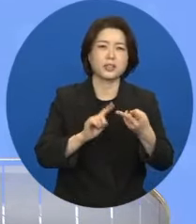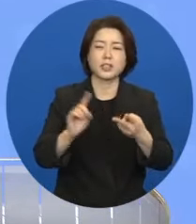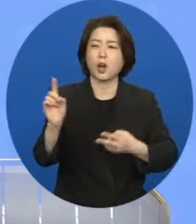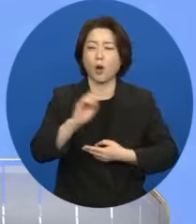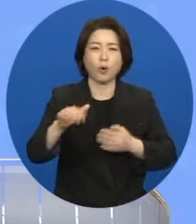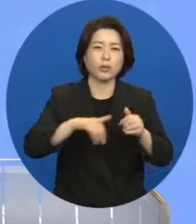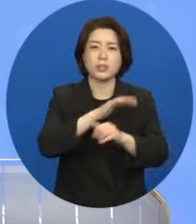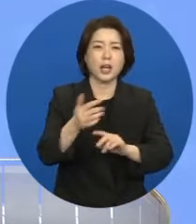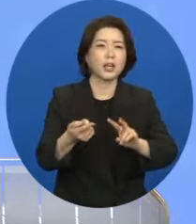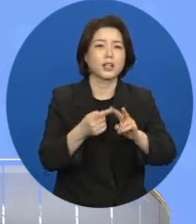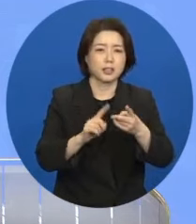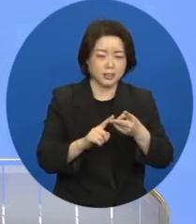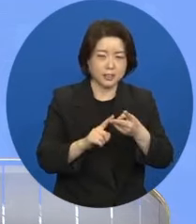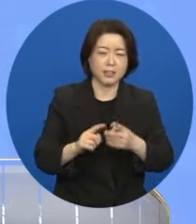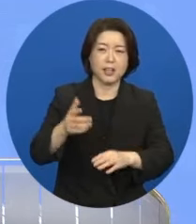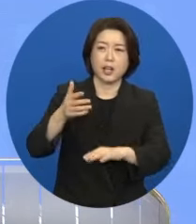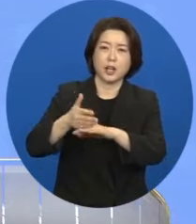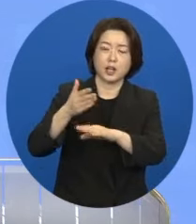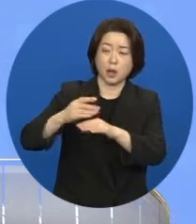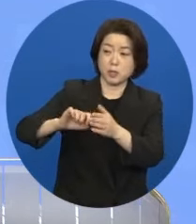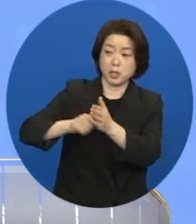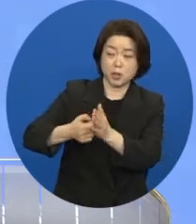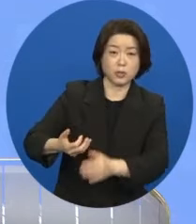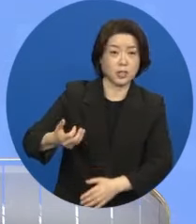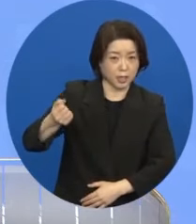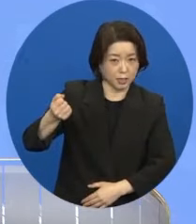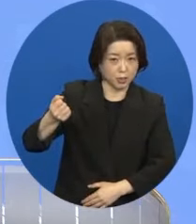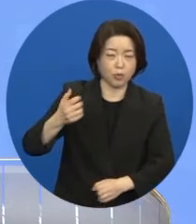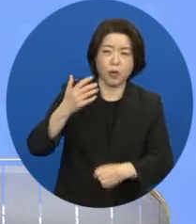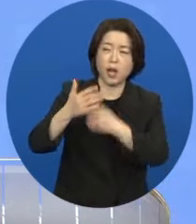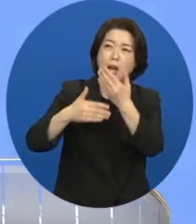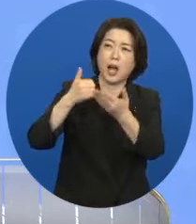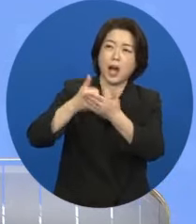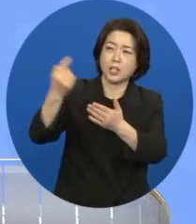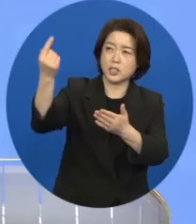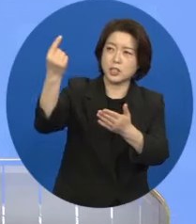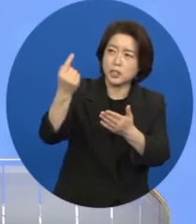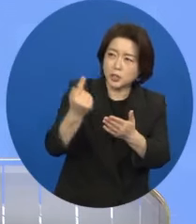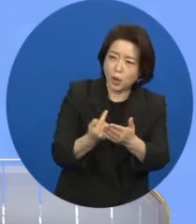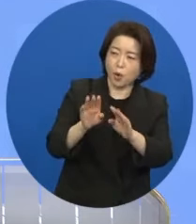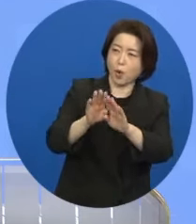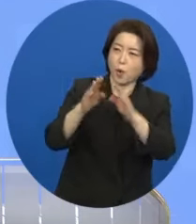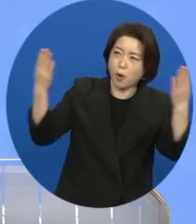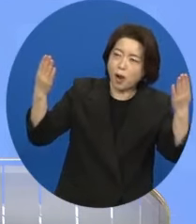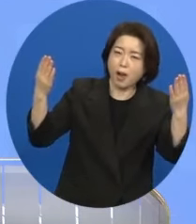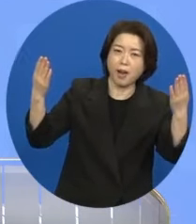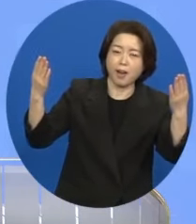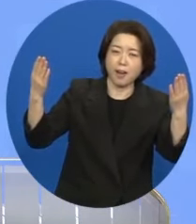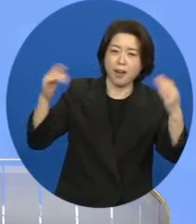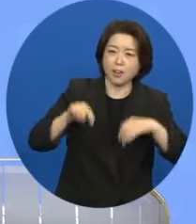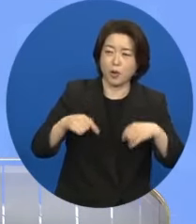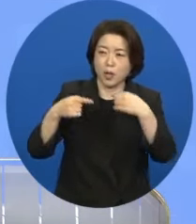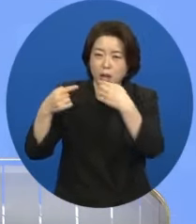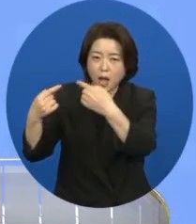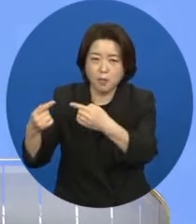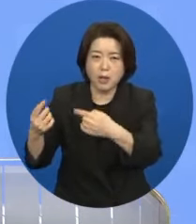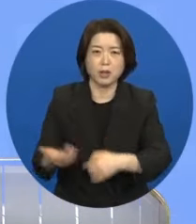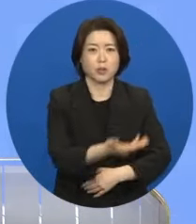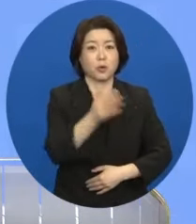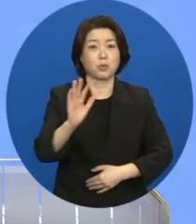있든지이 감사의 열쇠를 통해서 하나님의 임의 문을 열고 그 임재 가운데 살아가는 여러분 되시기를